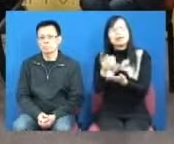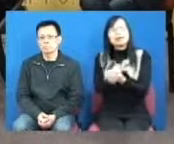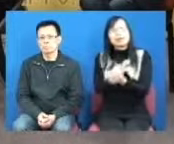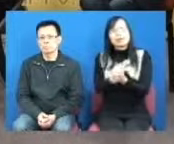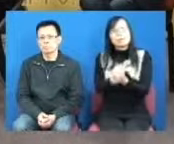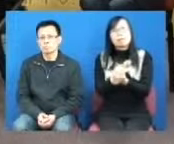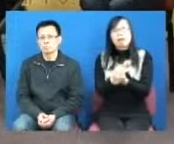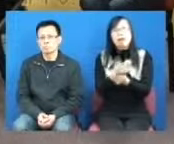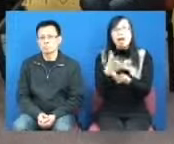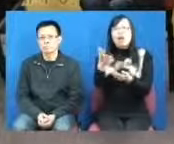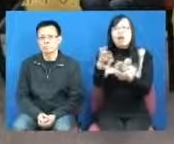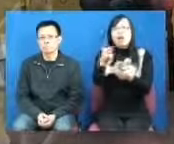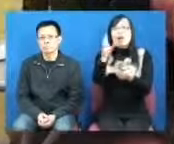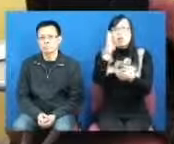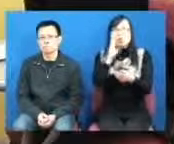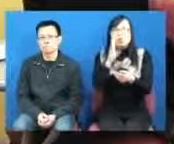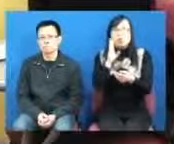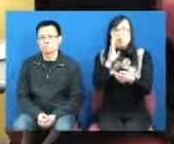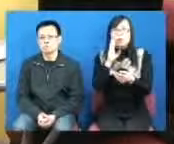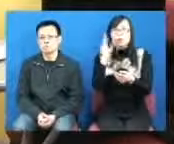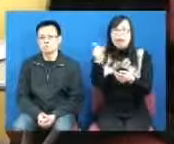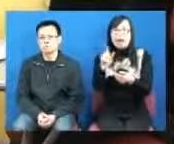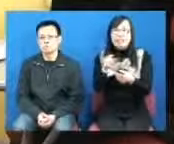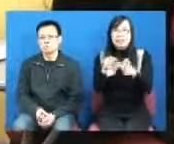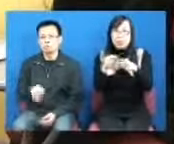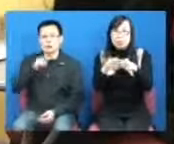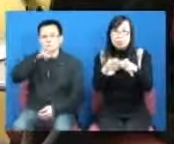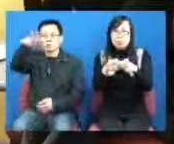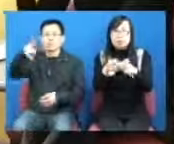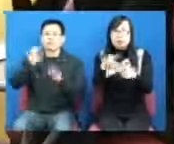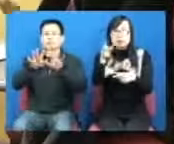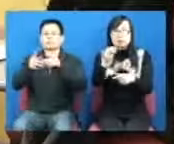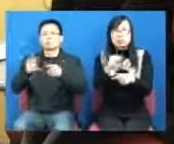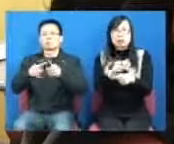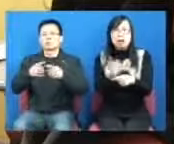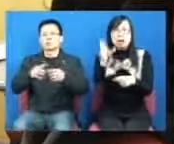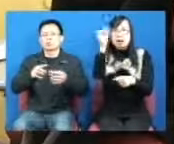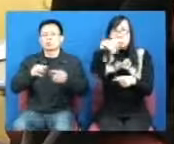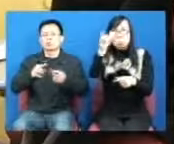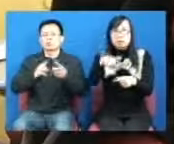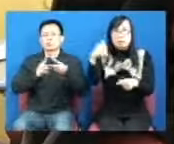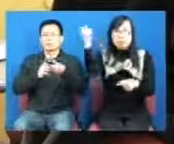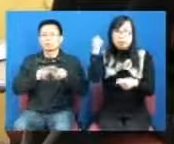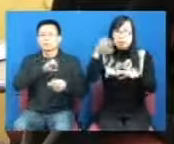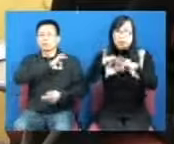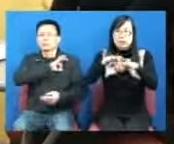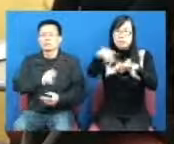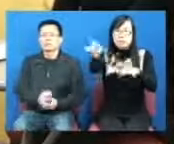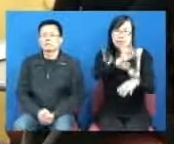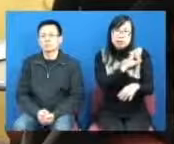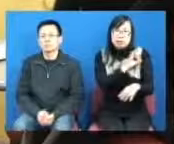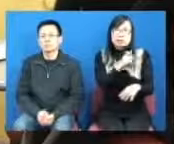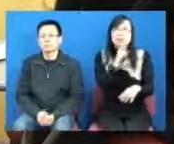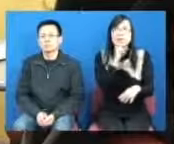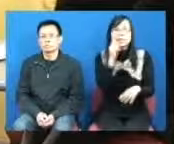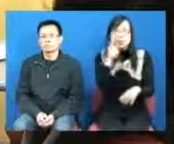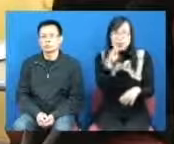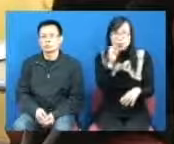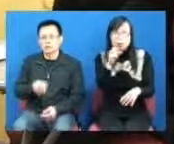國泰空中服員空空中員其實這6000元強積金是否你的會員有些有些沒有